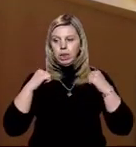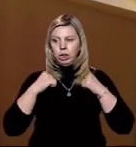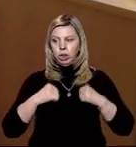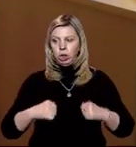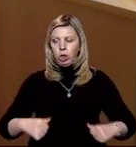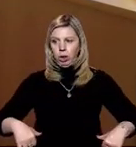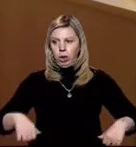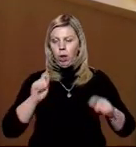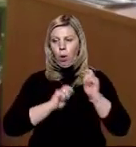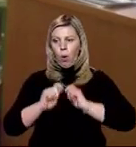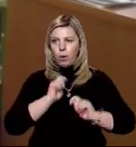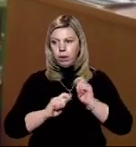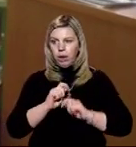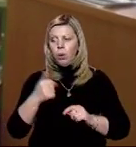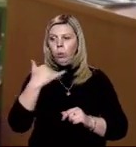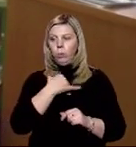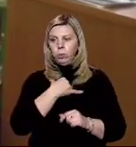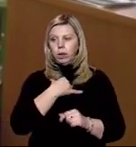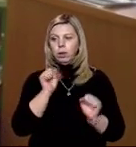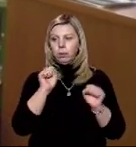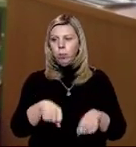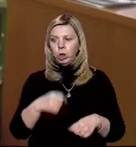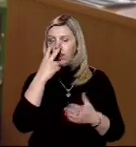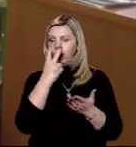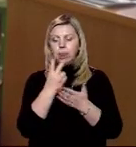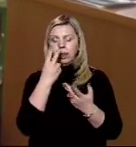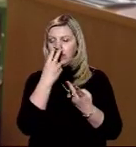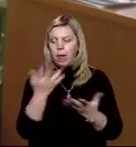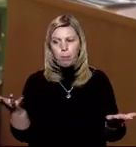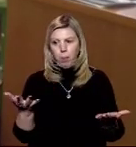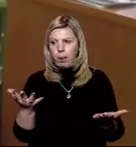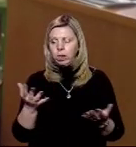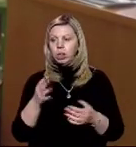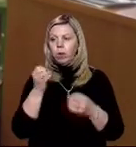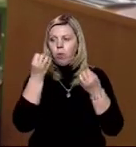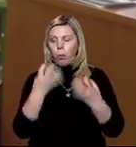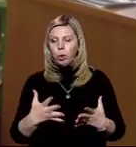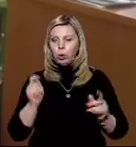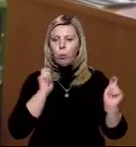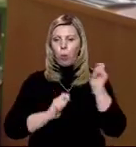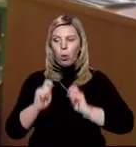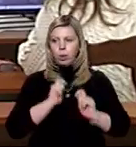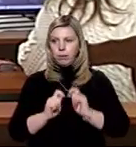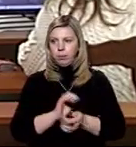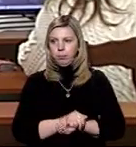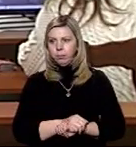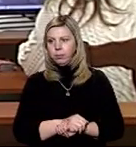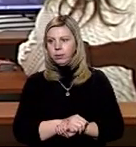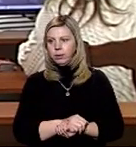світловідбивний одяг. У нас можуть не побачити в простому одязі.